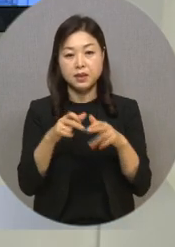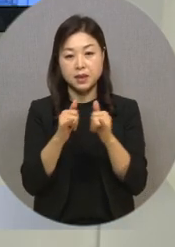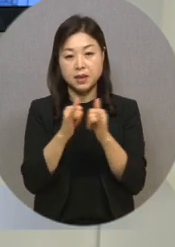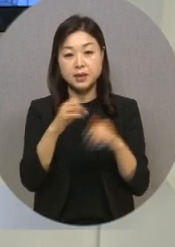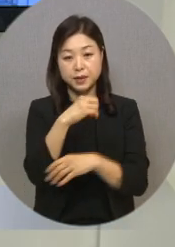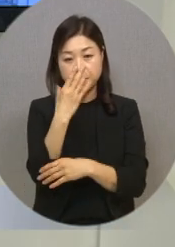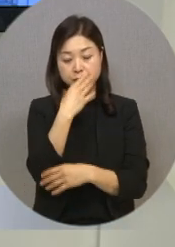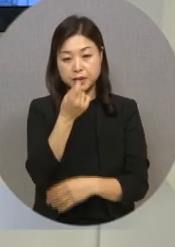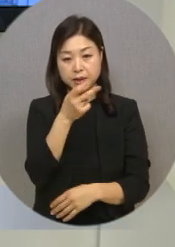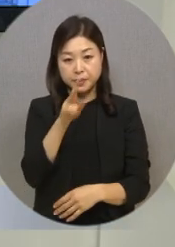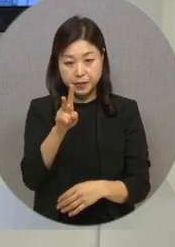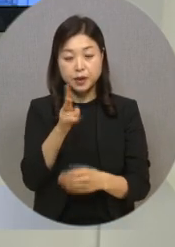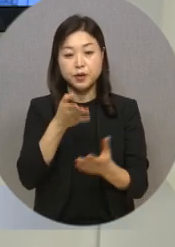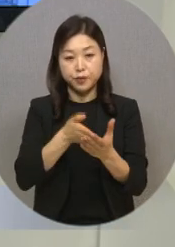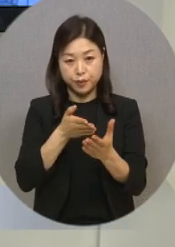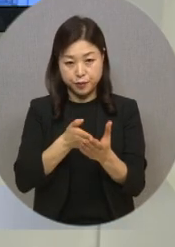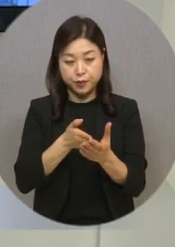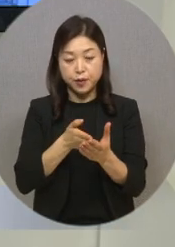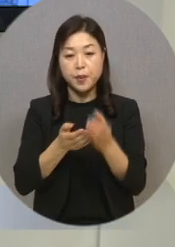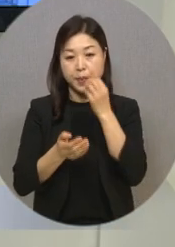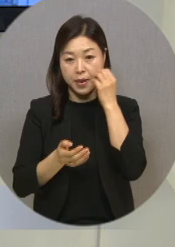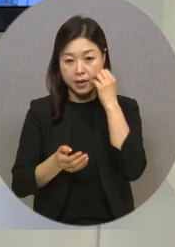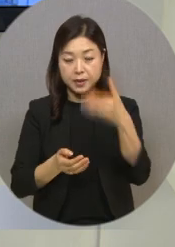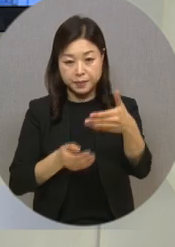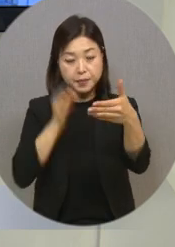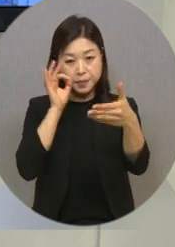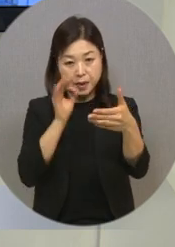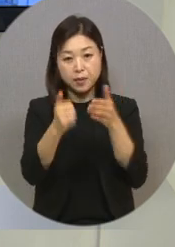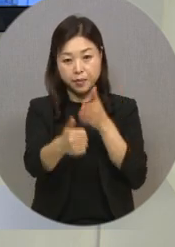신문과 웰페어 뉴스 홈페이지를 통해 확인할 수 있습니다